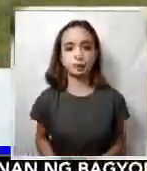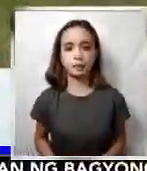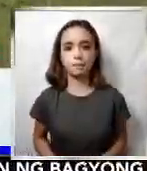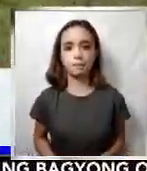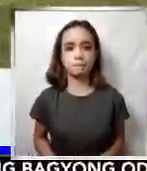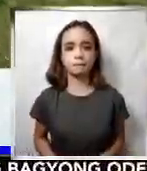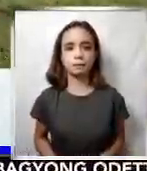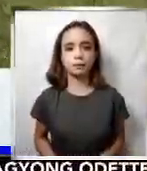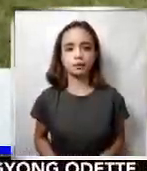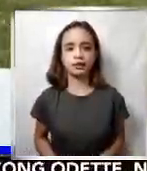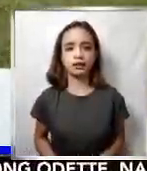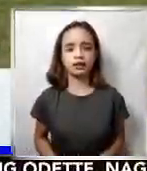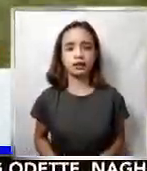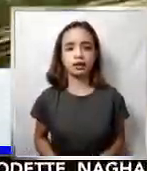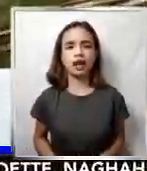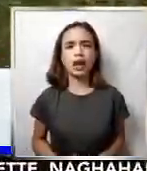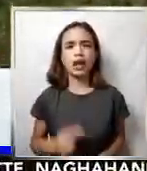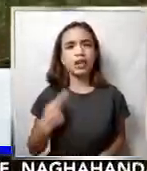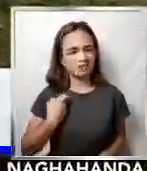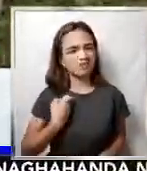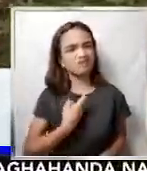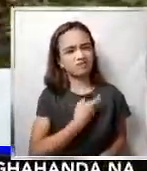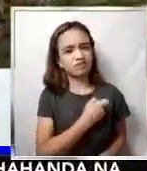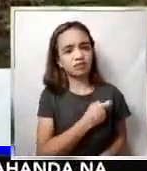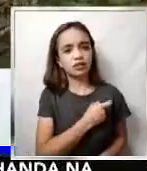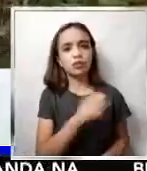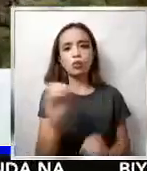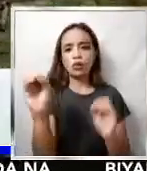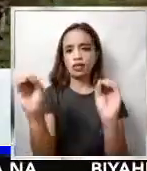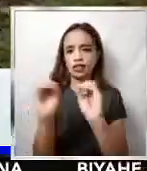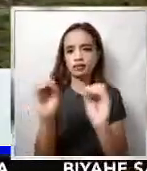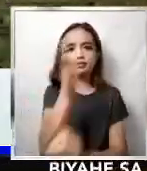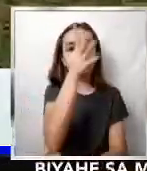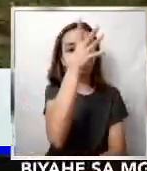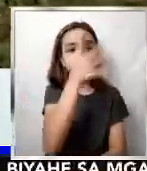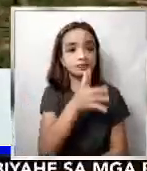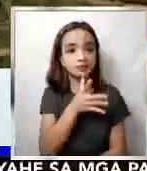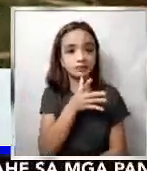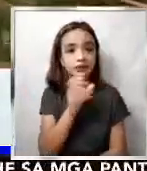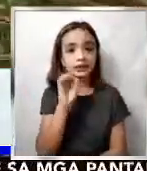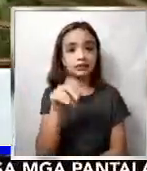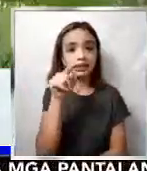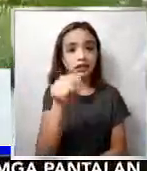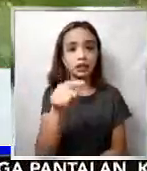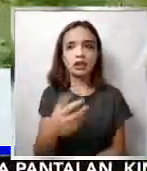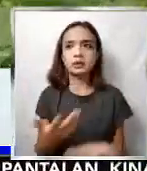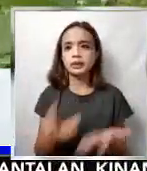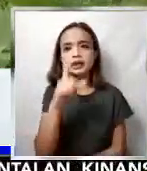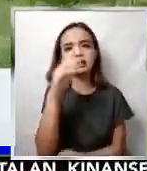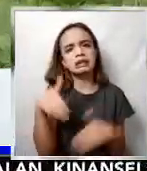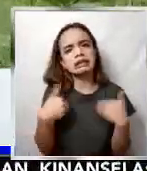Masakit mawalan ng magulang, lalo na kung ika'y nasa murang edad pa lamang.